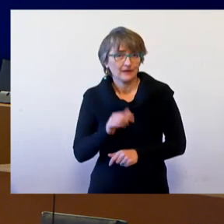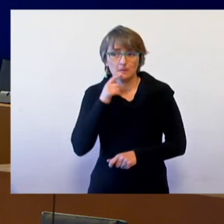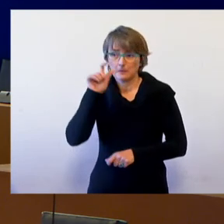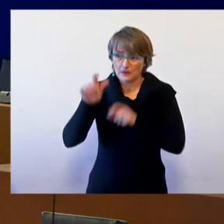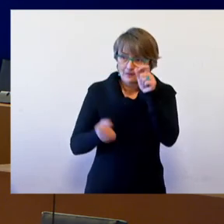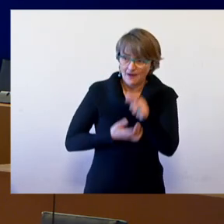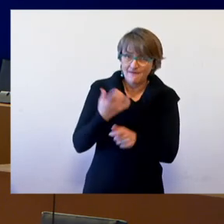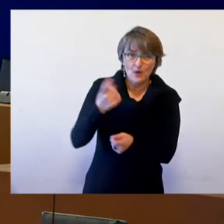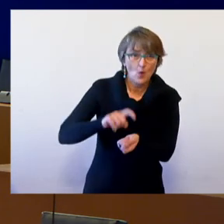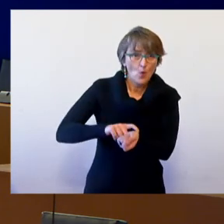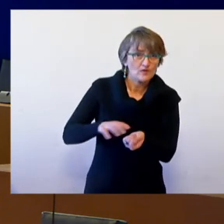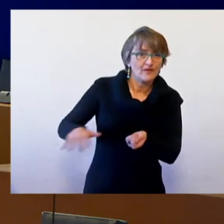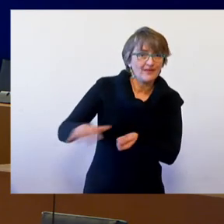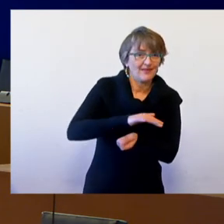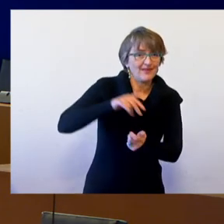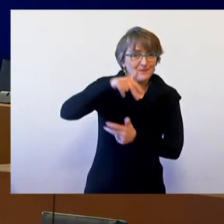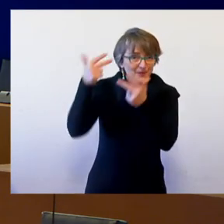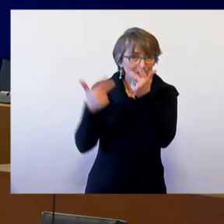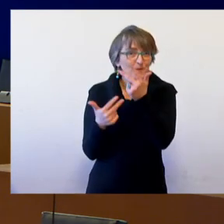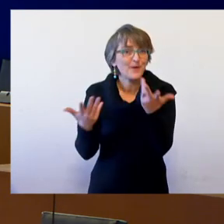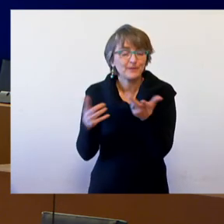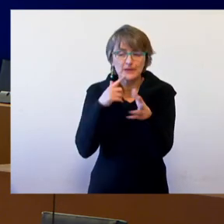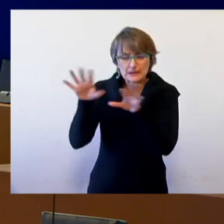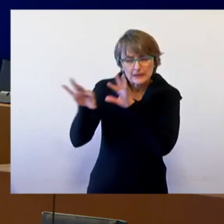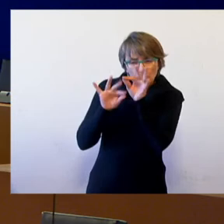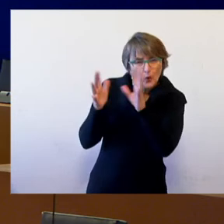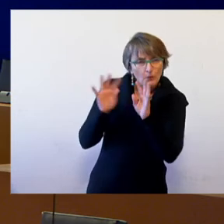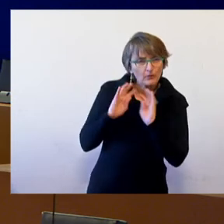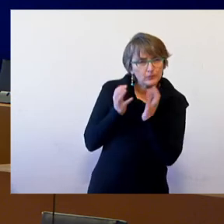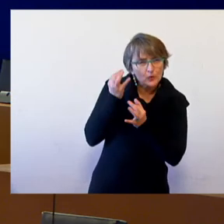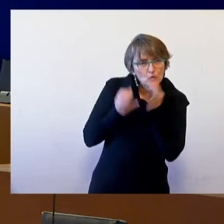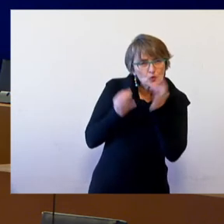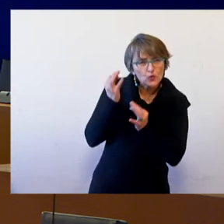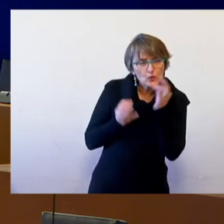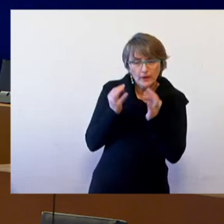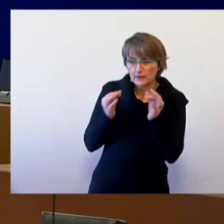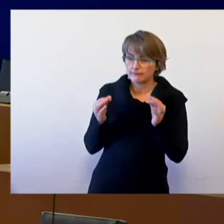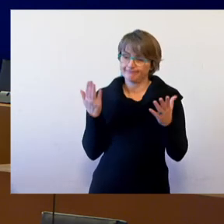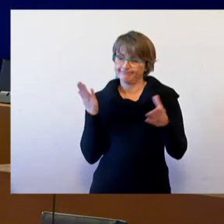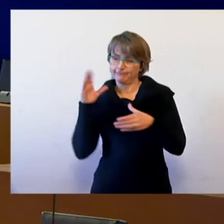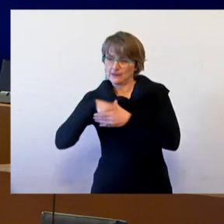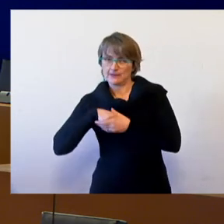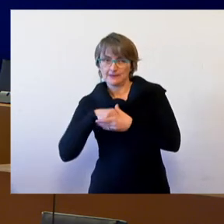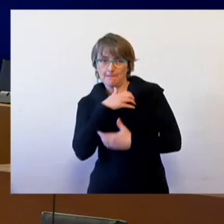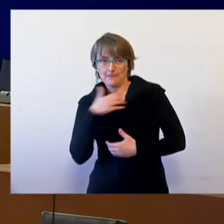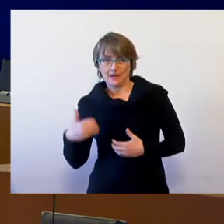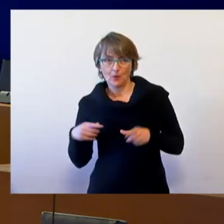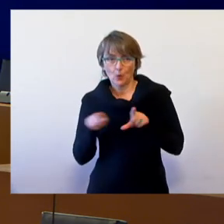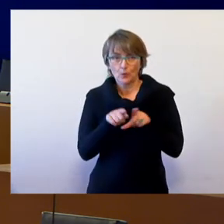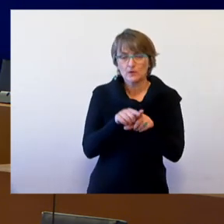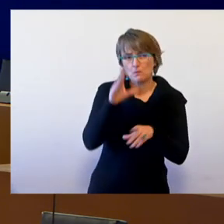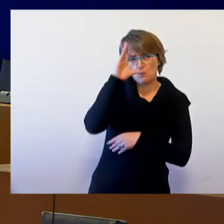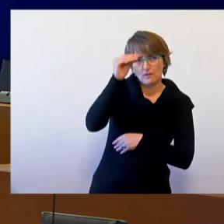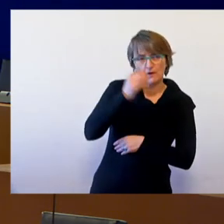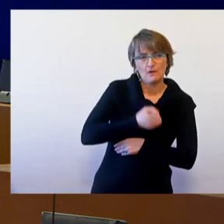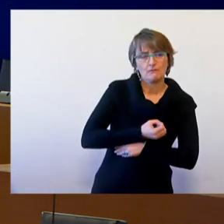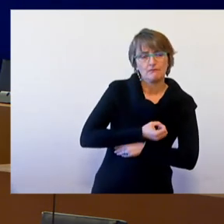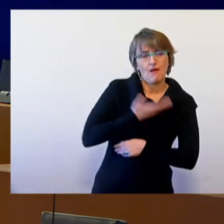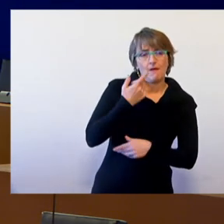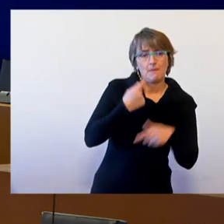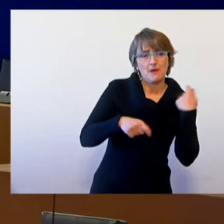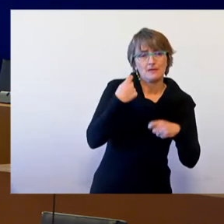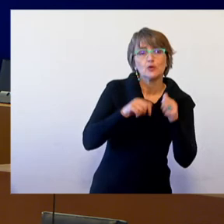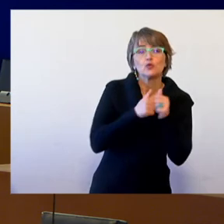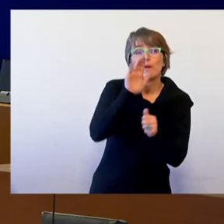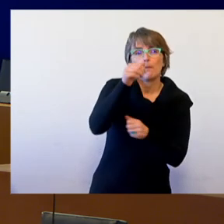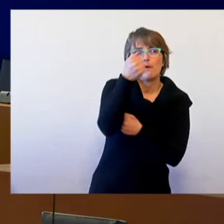émergents du territoire de la métropole, sélectionnés par un jury de représentants de la ville et de professionnels des arts plastiques après appel à projet. Je voulais